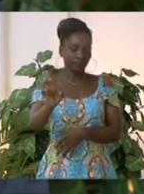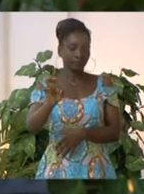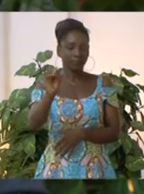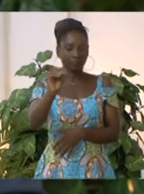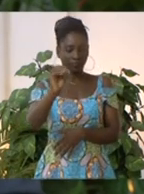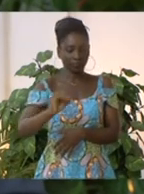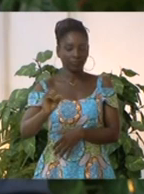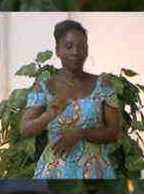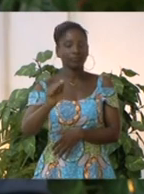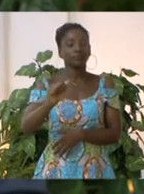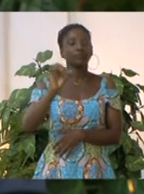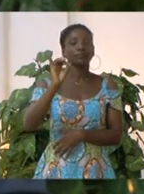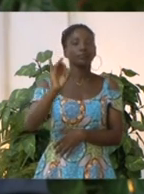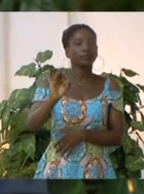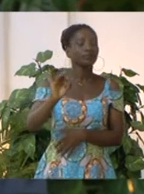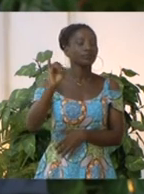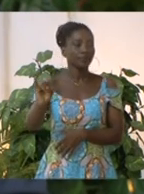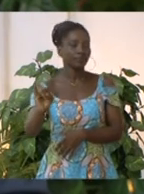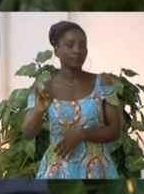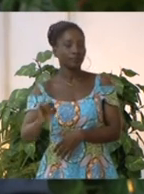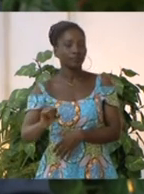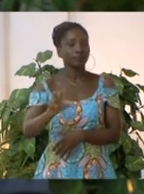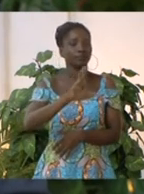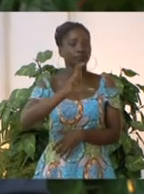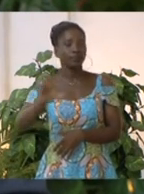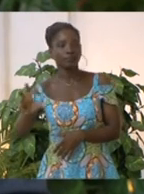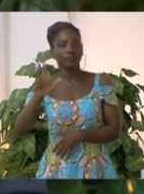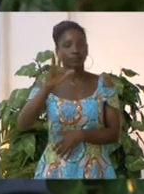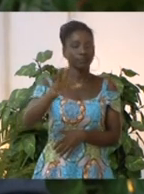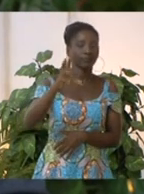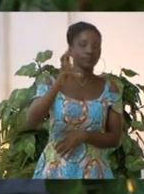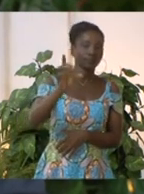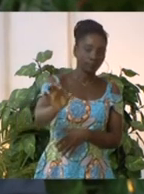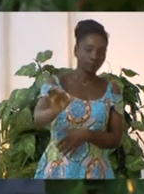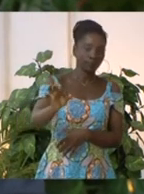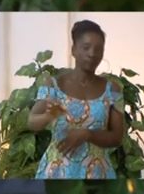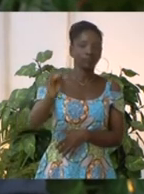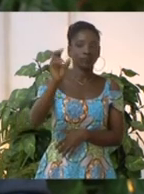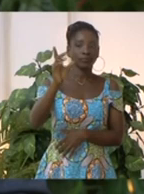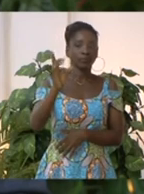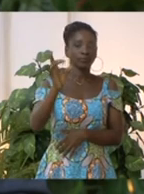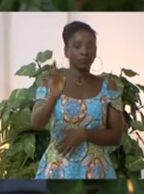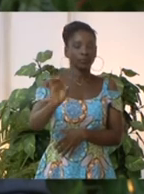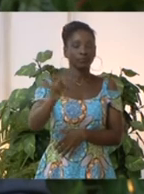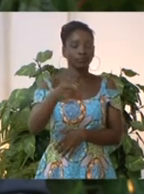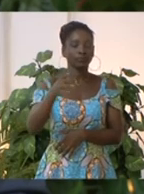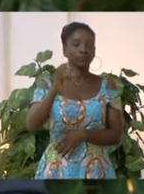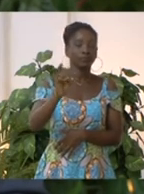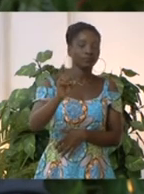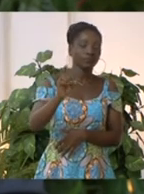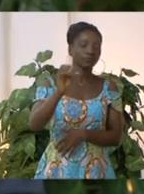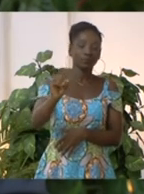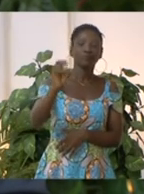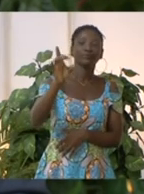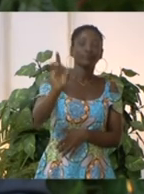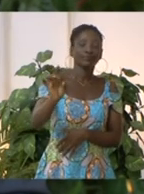Afinguessan Pascal, 339, soit 8,08%. Bédier Conan Aimé Henri,